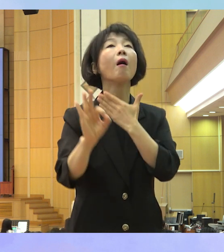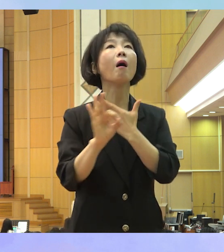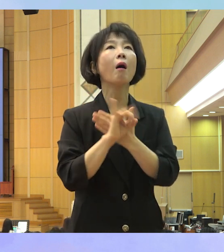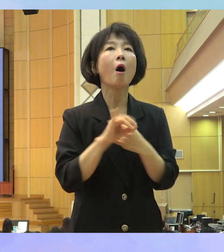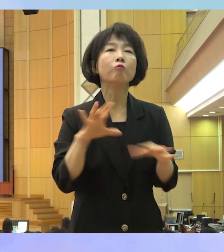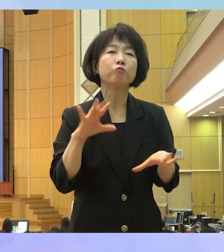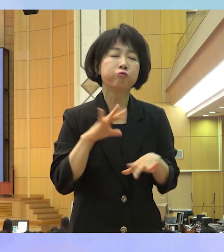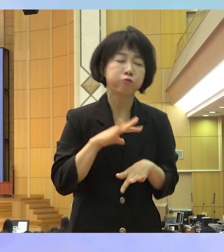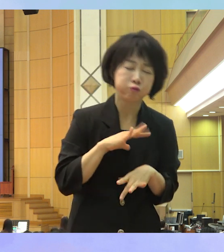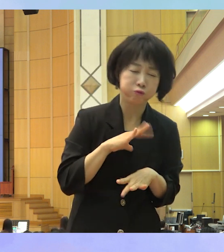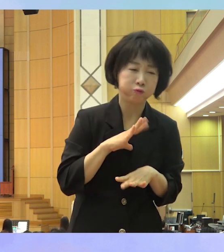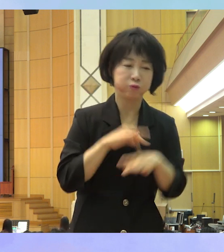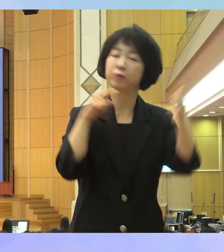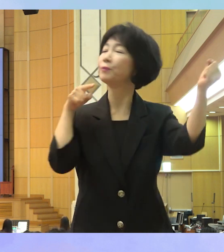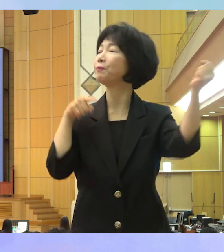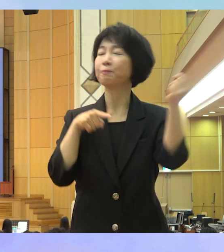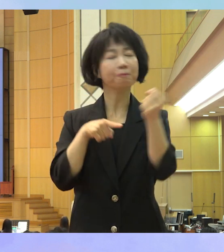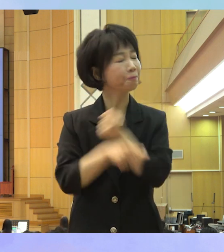동행하면